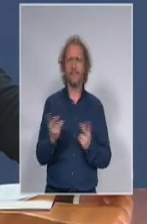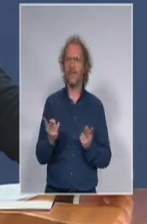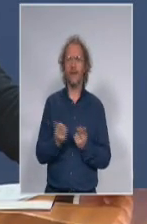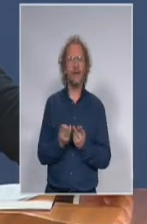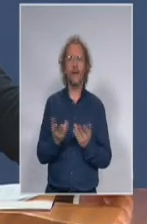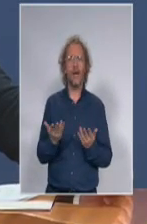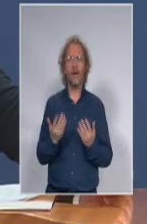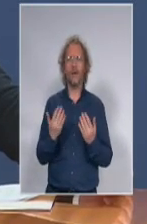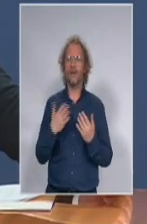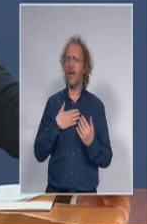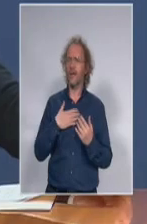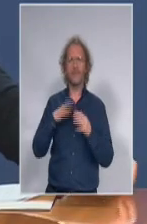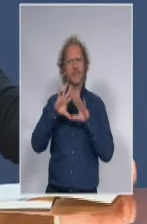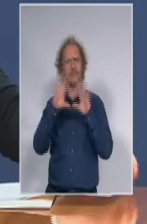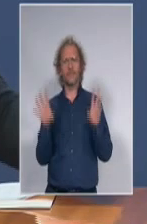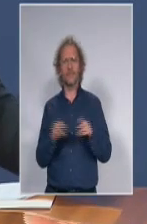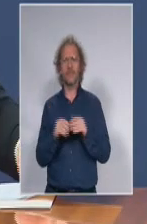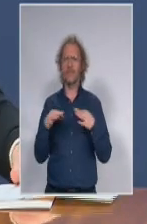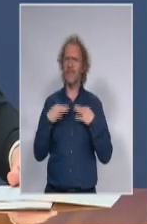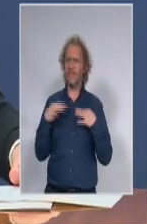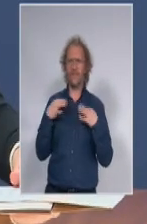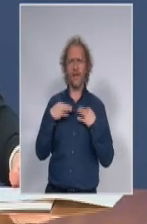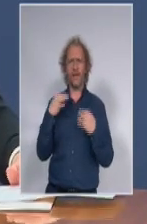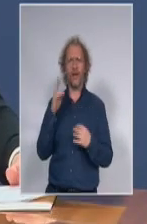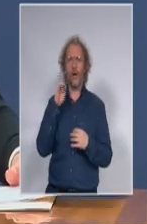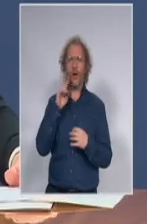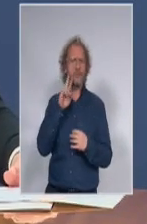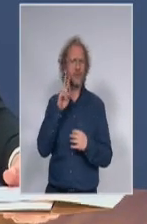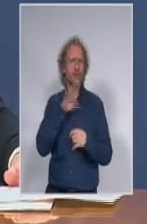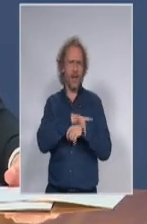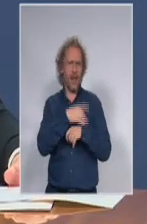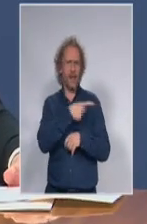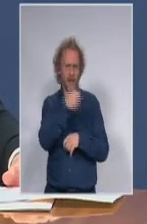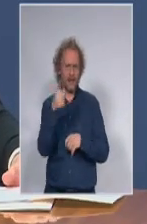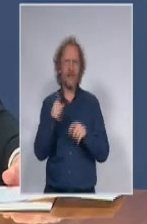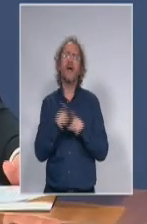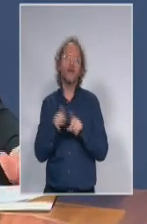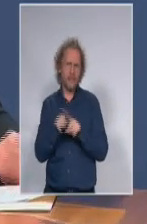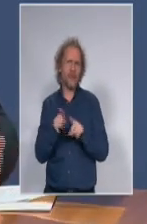kao što ima naš kompletan zdravstveni sistem. Mi u monetarnom sferi,